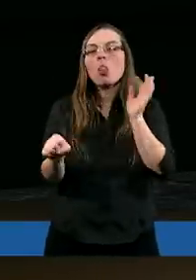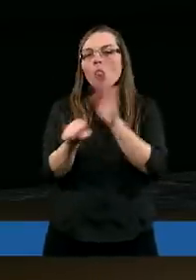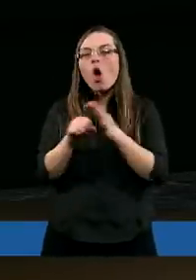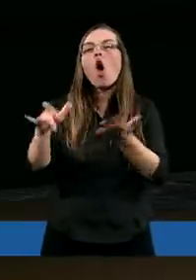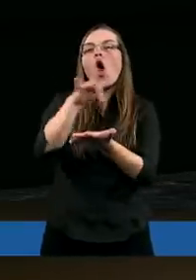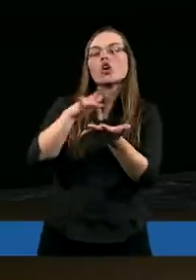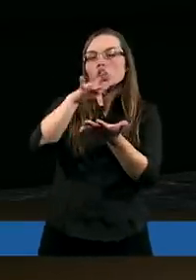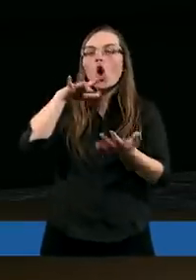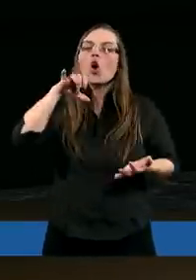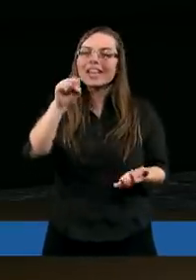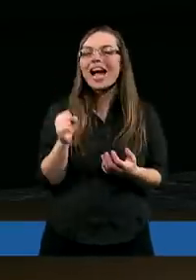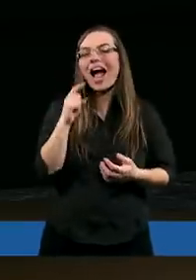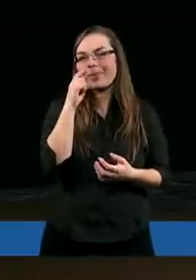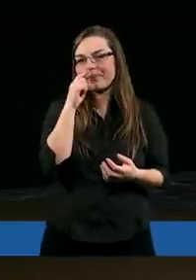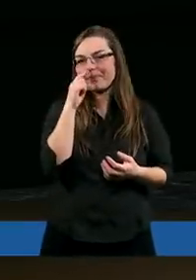ośrodka,